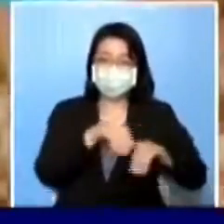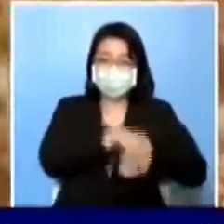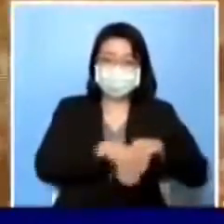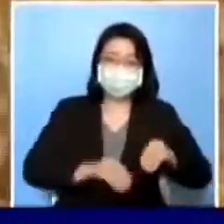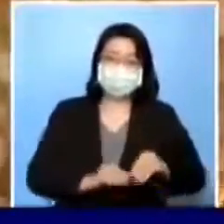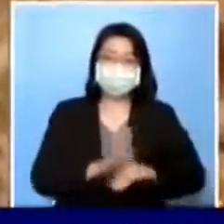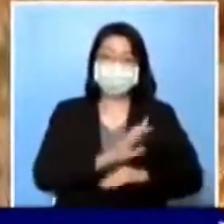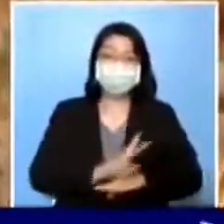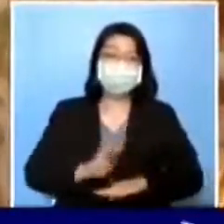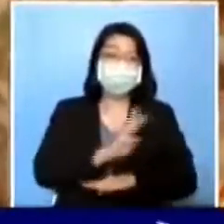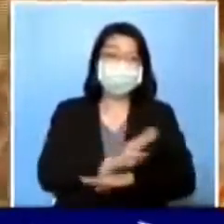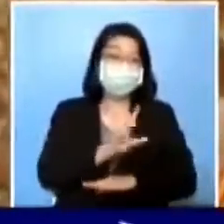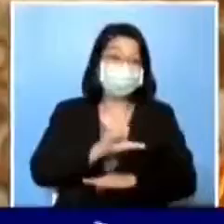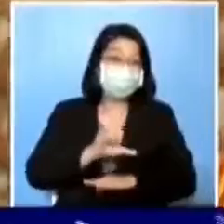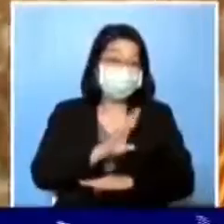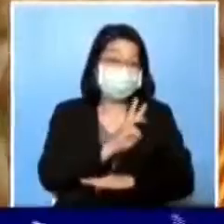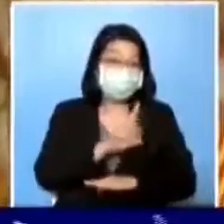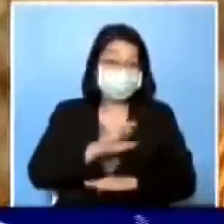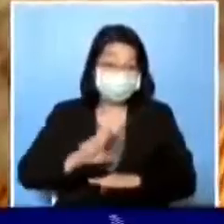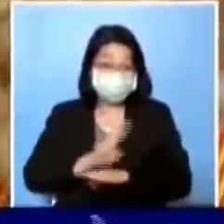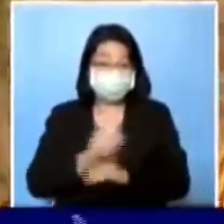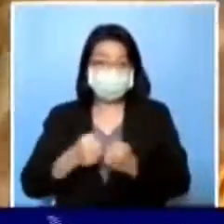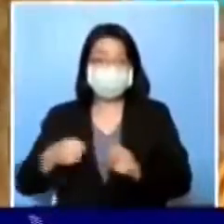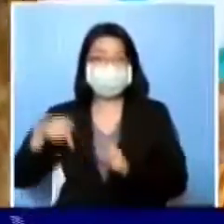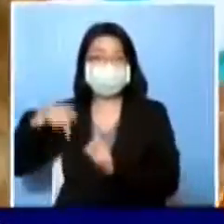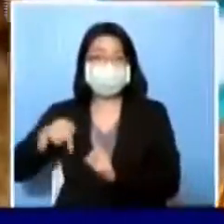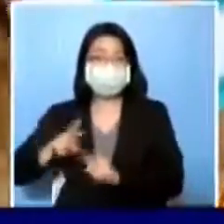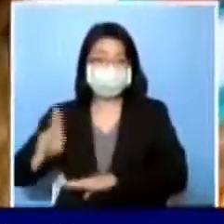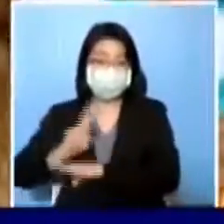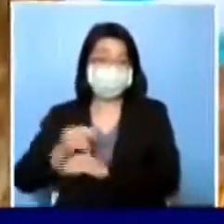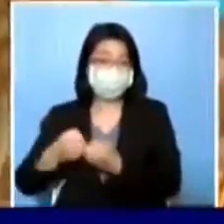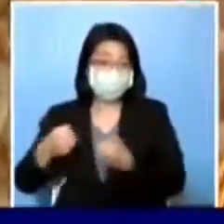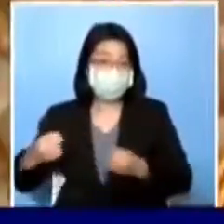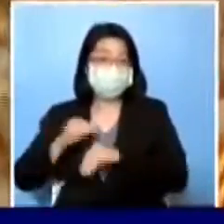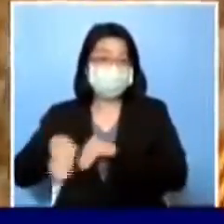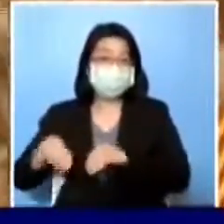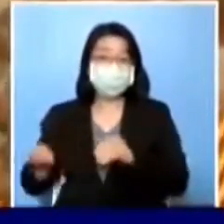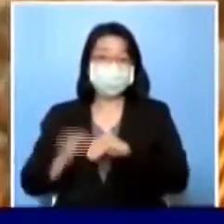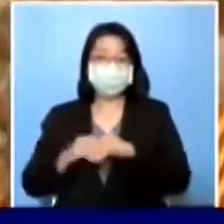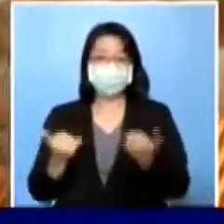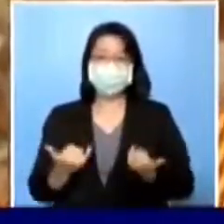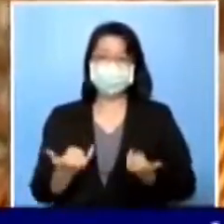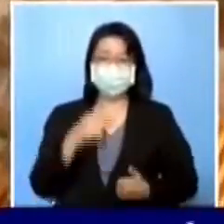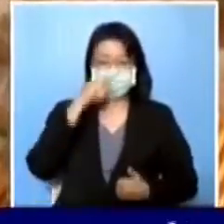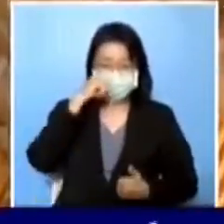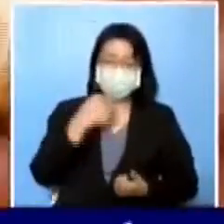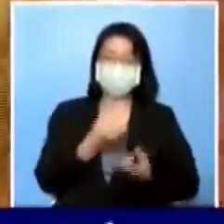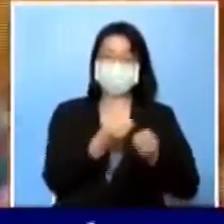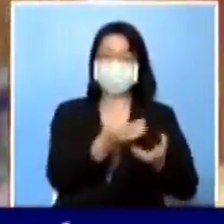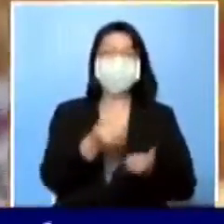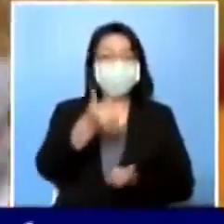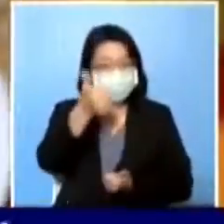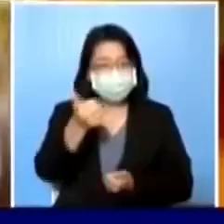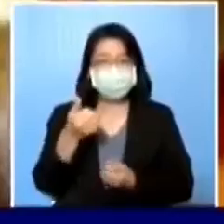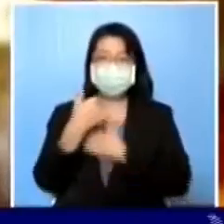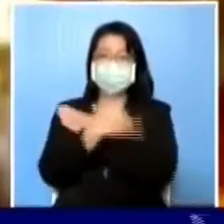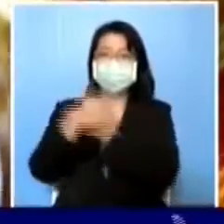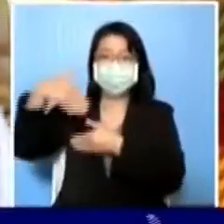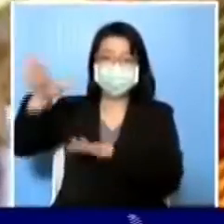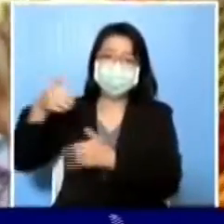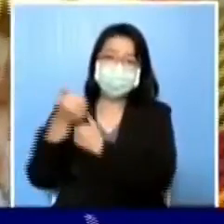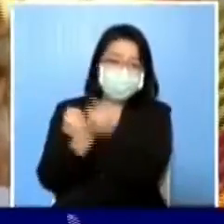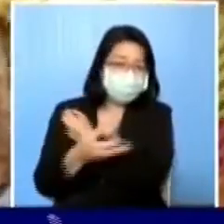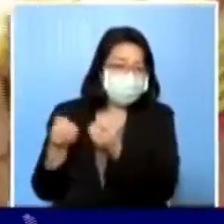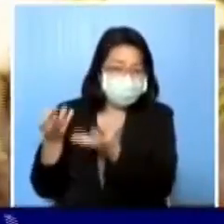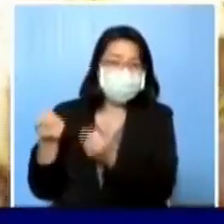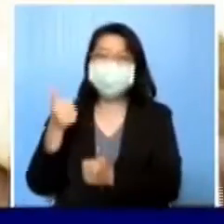600ไร่เป็น 1,100 ไร่เกษตรกรที่นี่มองว่าตลาดทุเรียนในประเทศและตลาดส่งออกยังสดใสจึงมีเป้าหมายที่